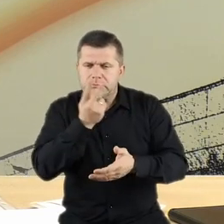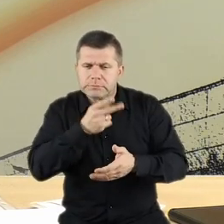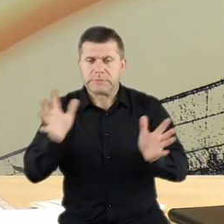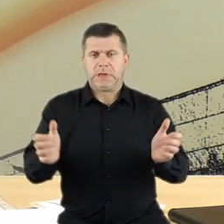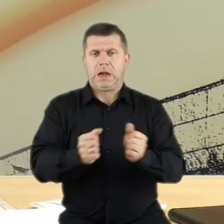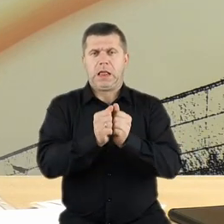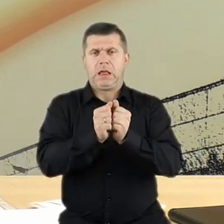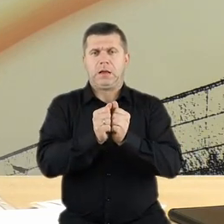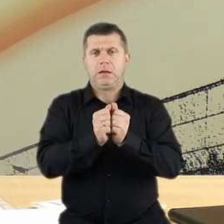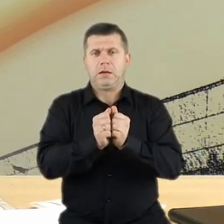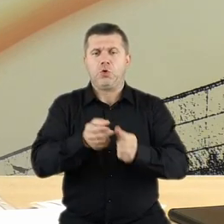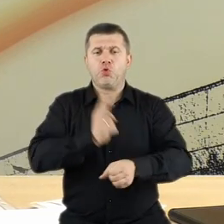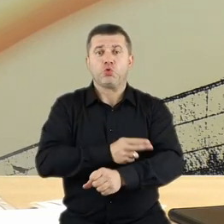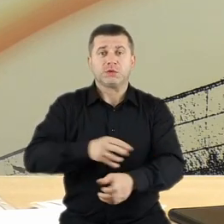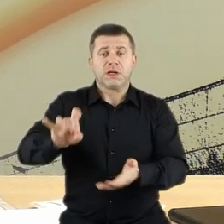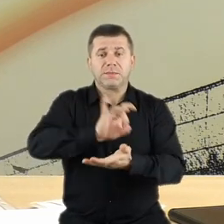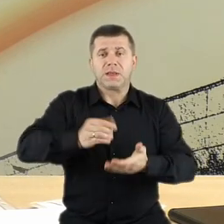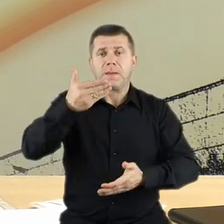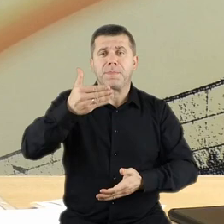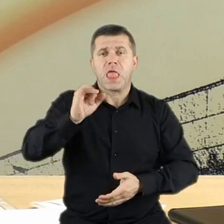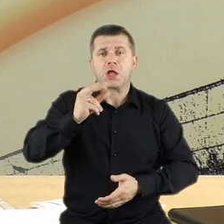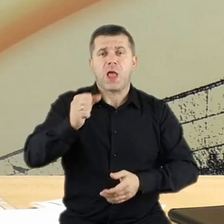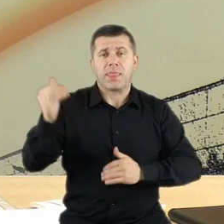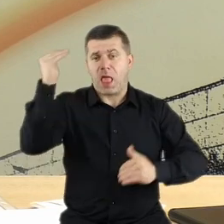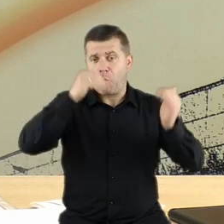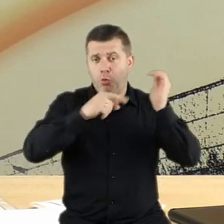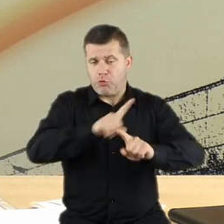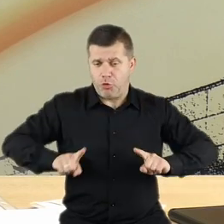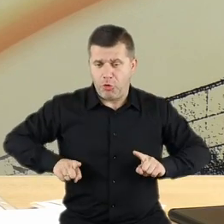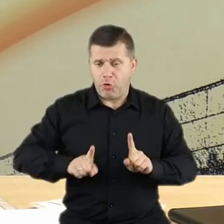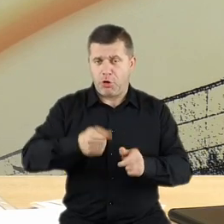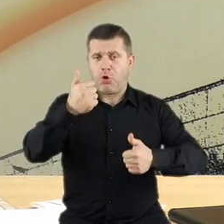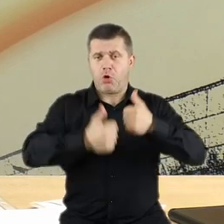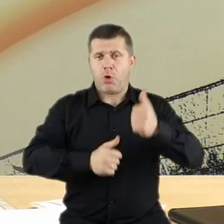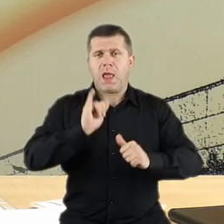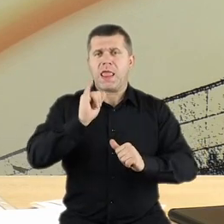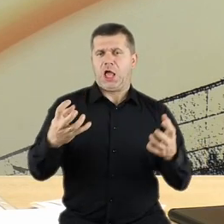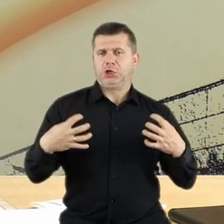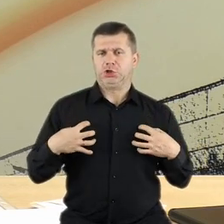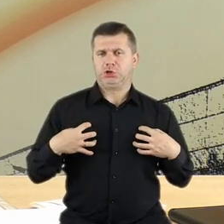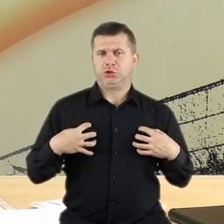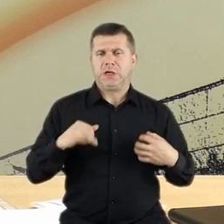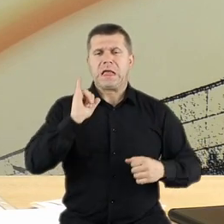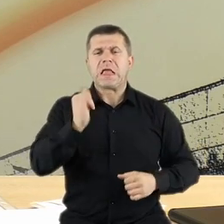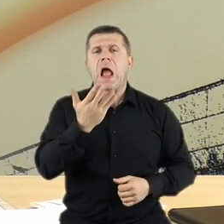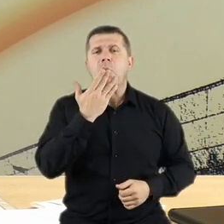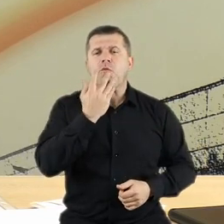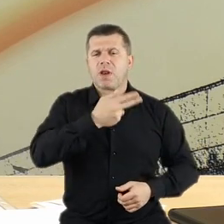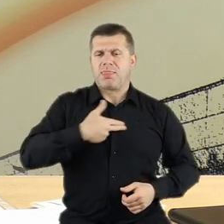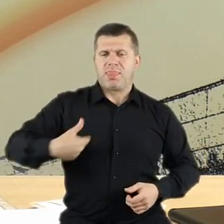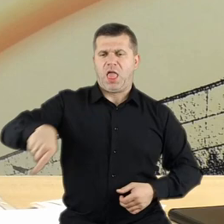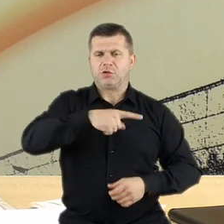że Urząd Gminy w miedzianej górze organizuje konkurs o tym jak żyli jak mówili Nasi przodkowie